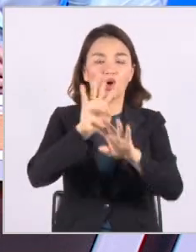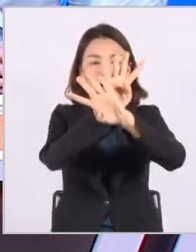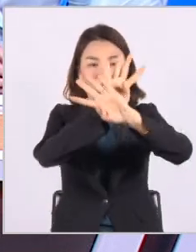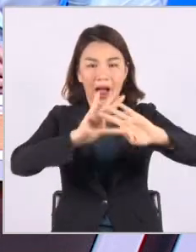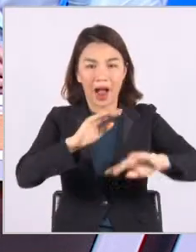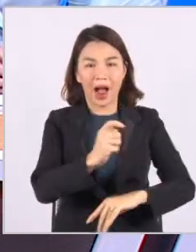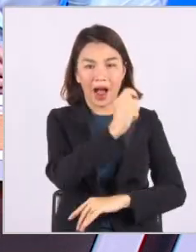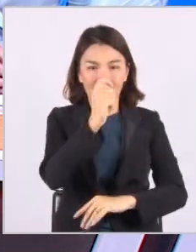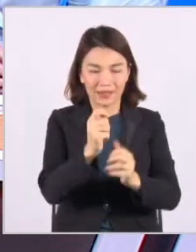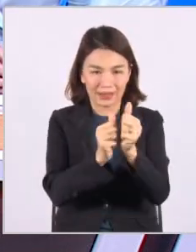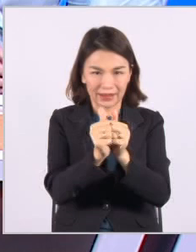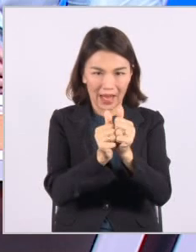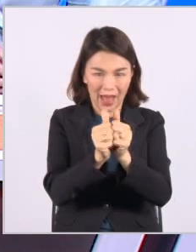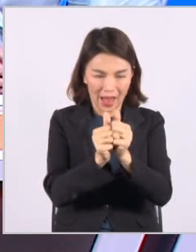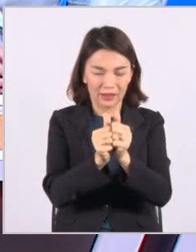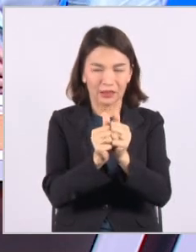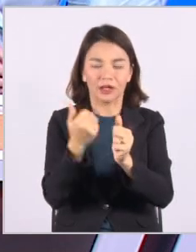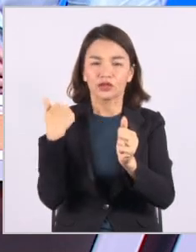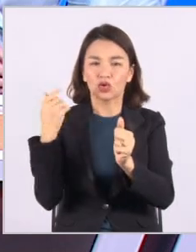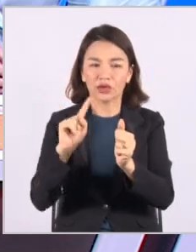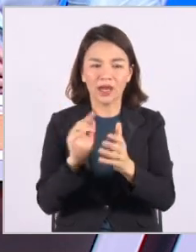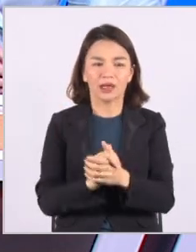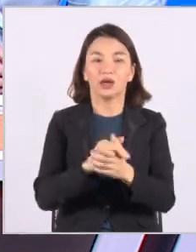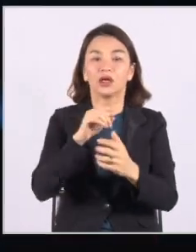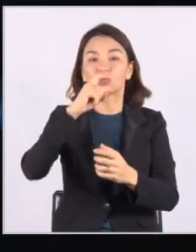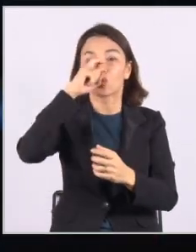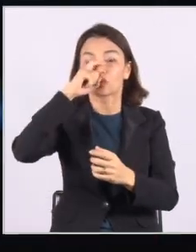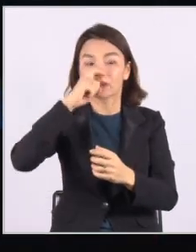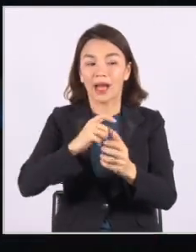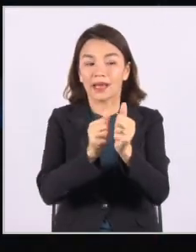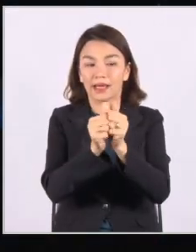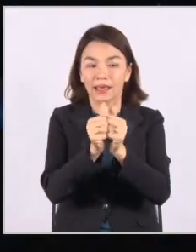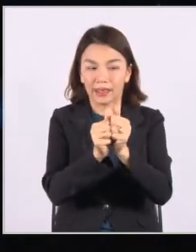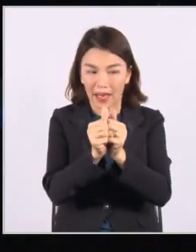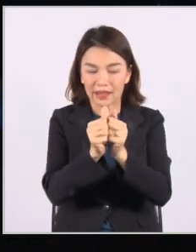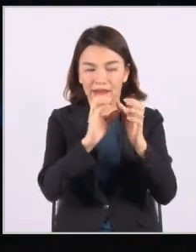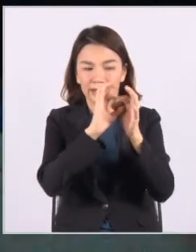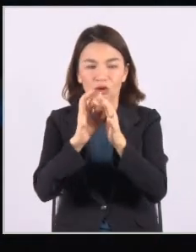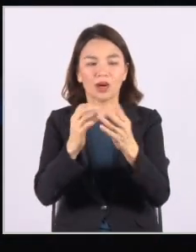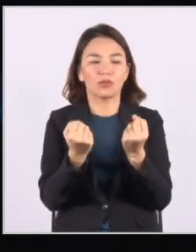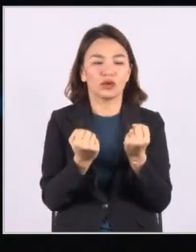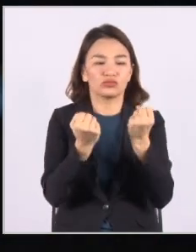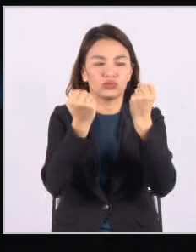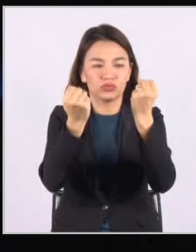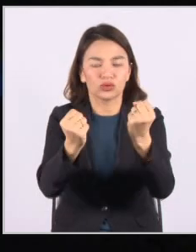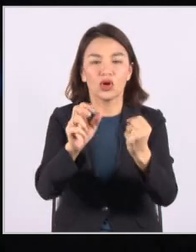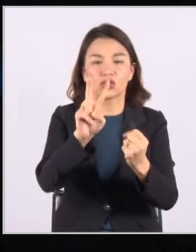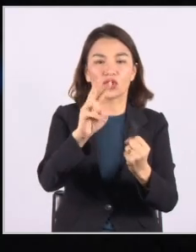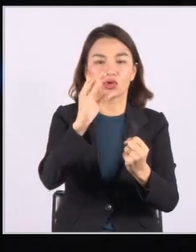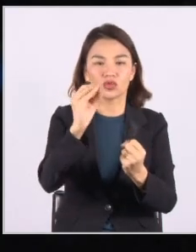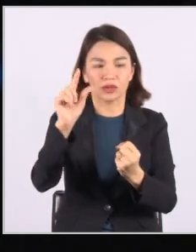รุ่นการแข่งขันที่ชื่อรายการว่า Be Quick Thailand Super Series 2022ค่ะโดยที่